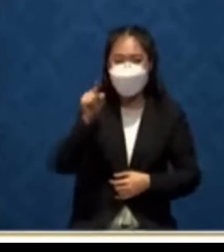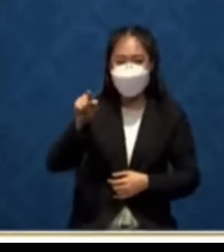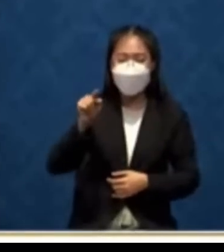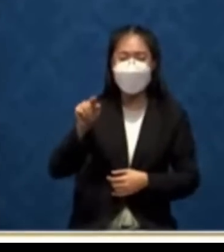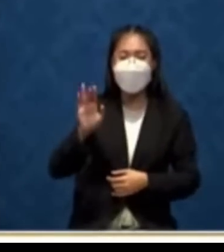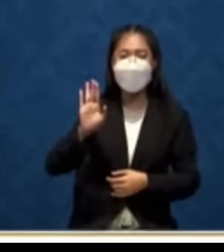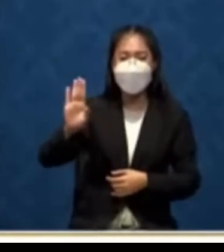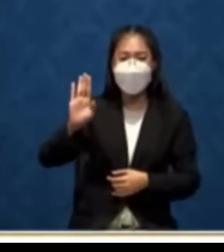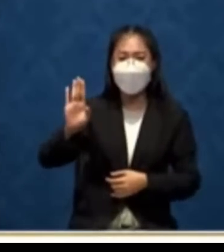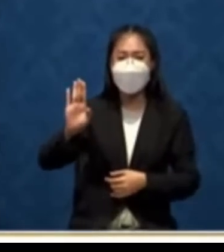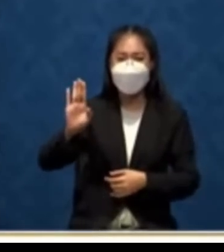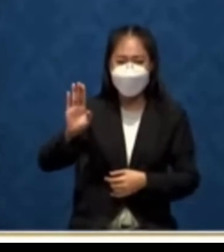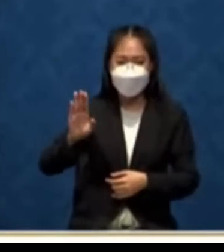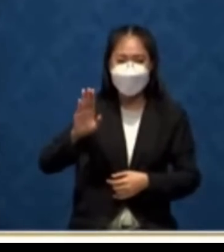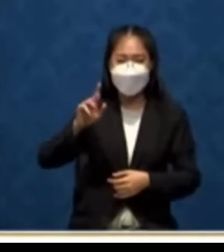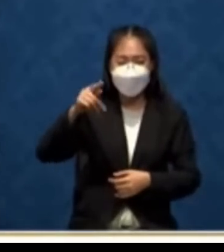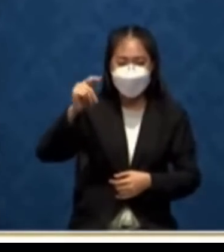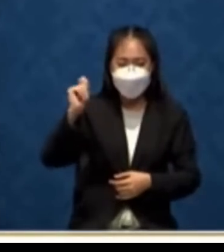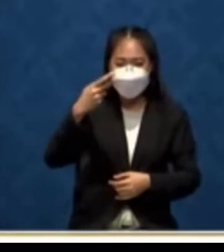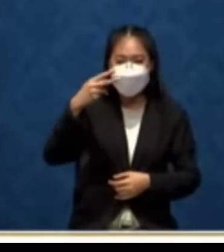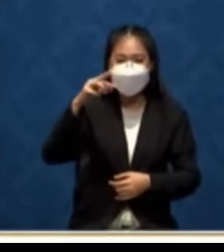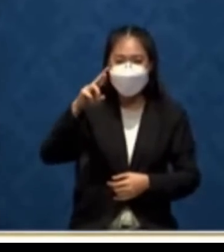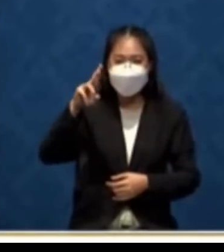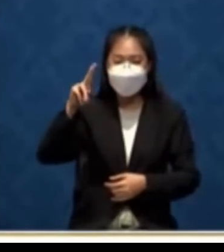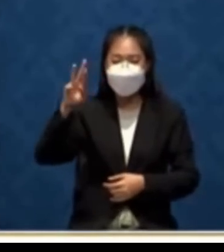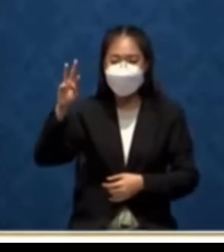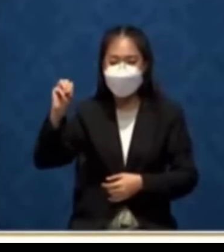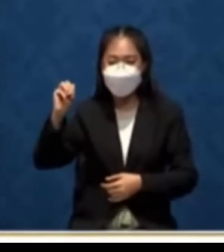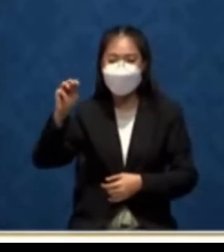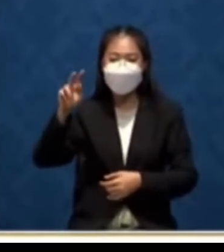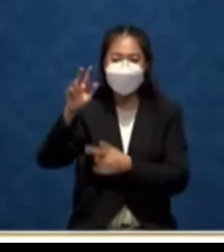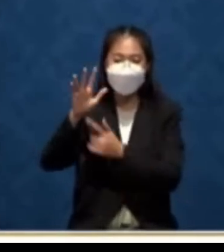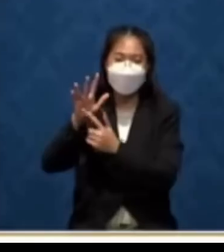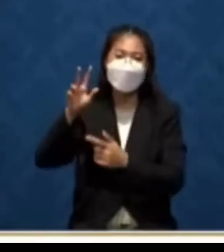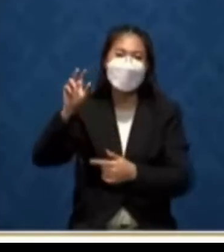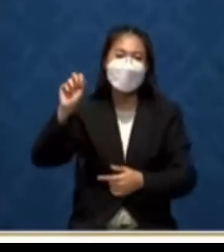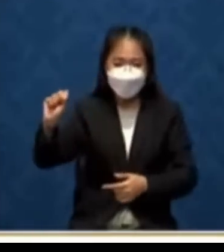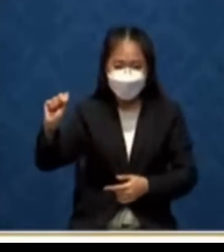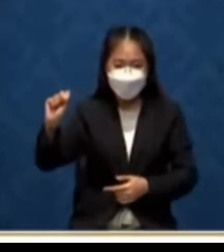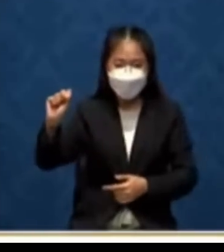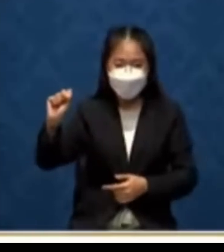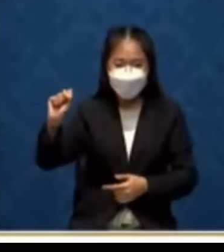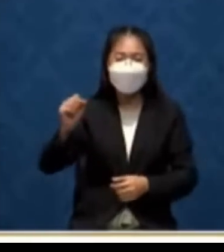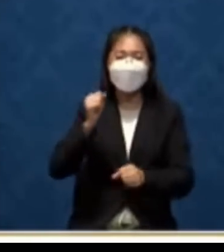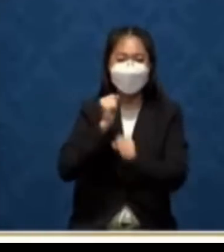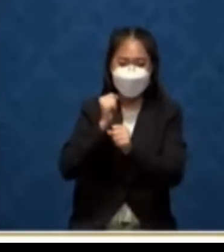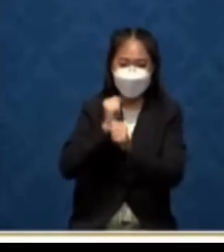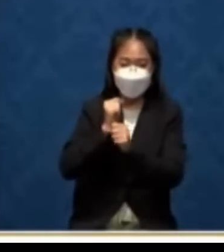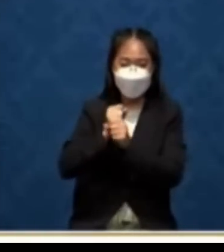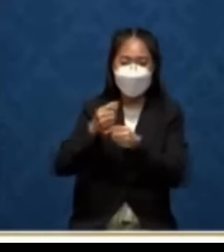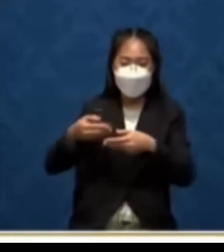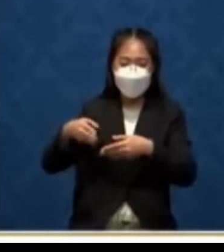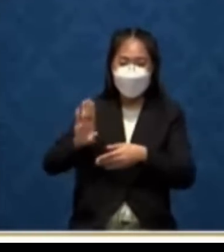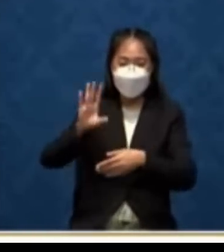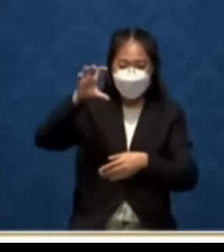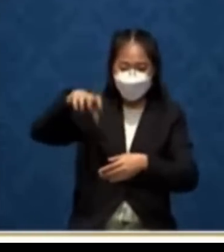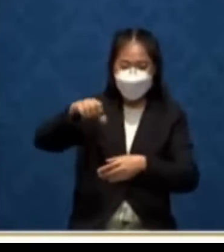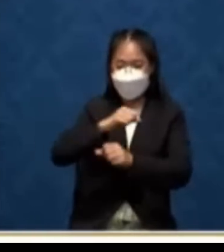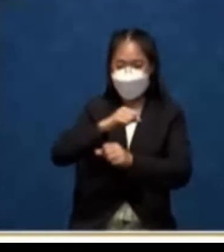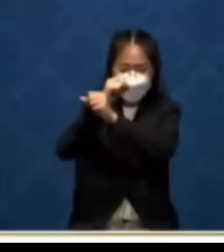ที่ตั้งบริษัทรักษาความปลอดภัยที่ชื่อว่า TP Guard หรือชื่อเดิมคือธรรมนัสกาดปัจ